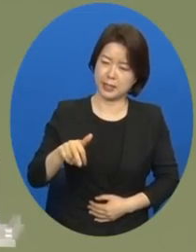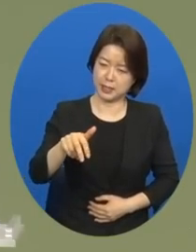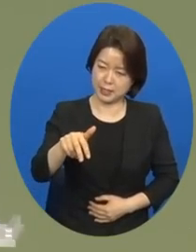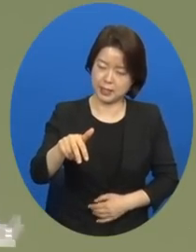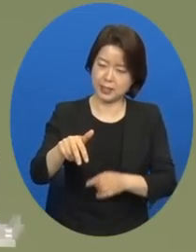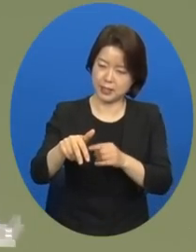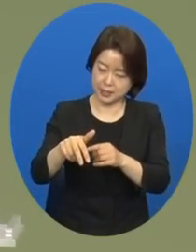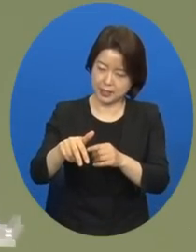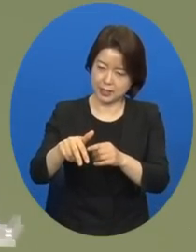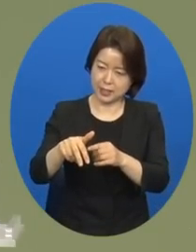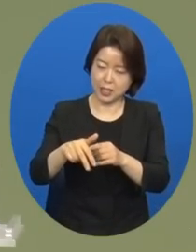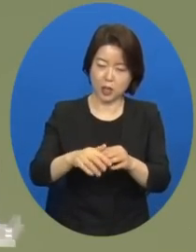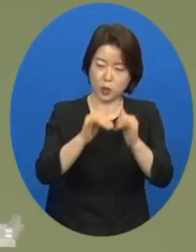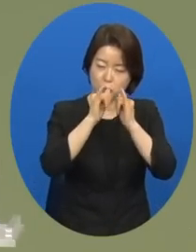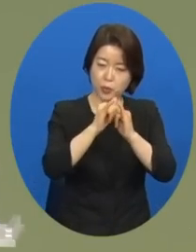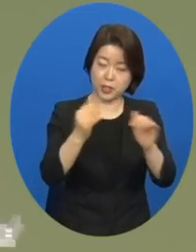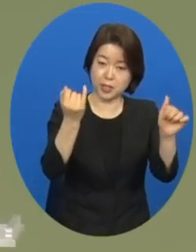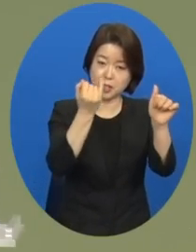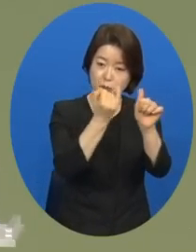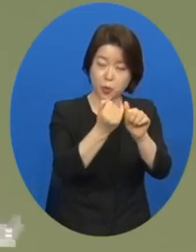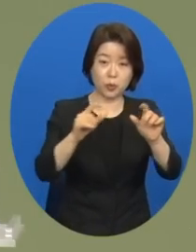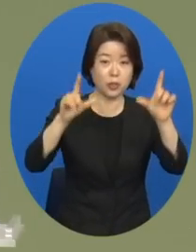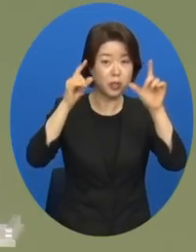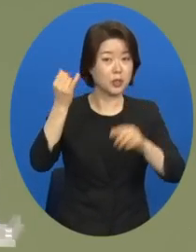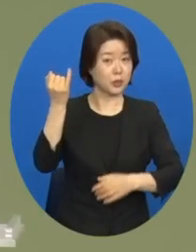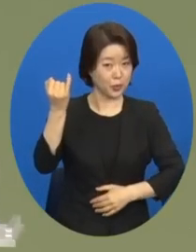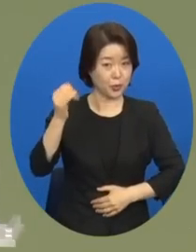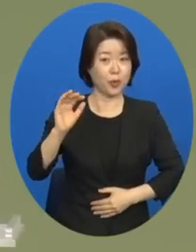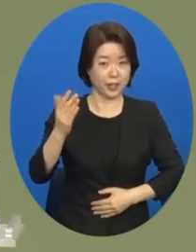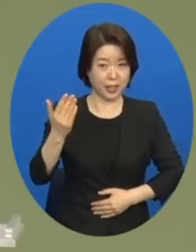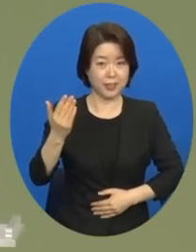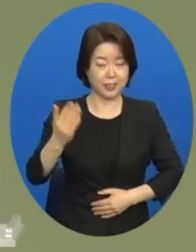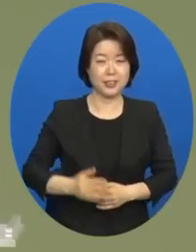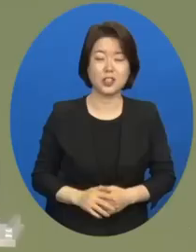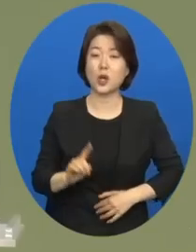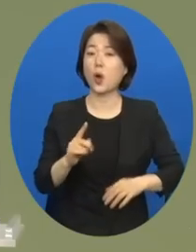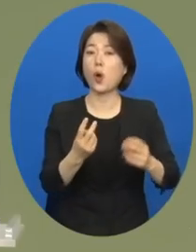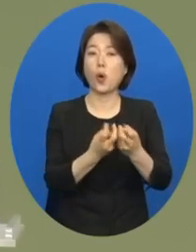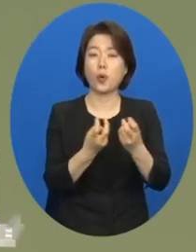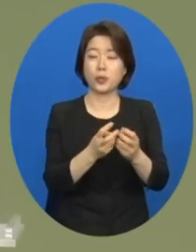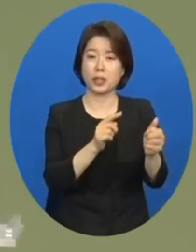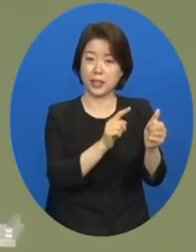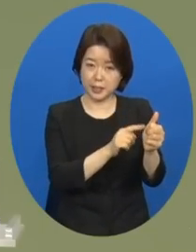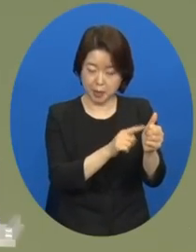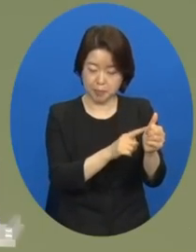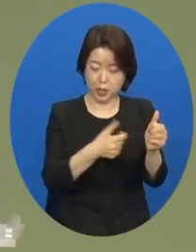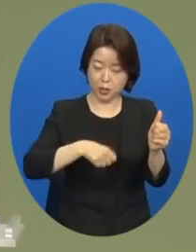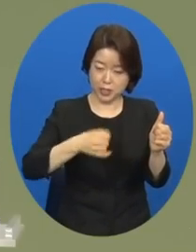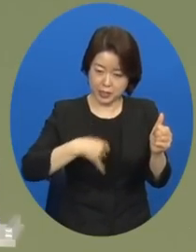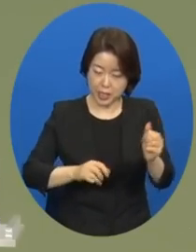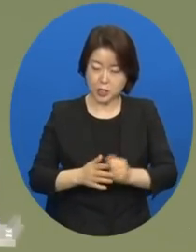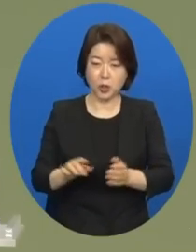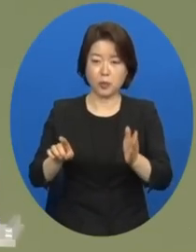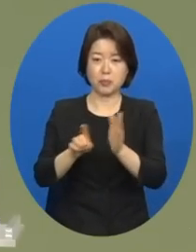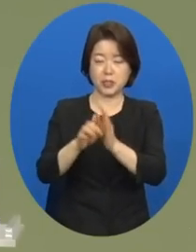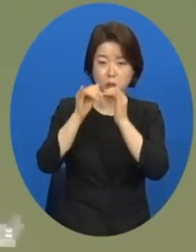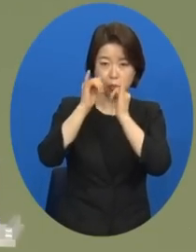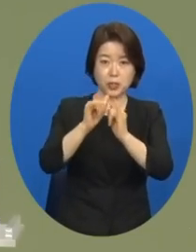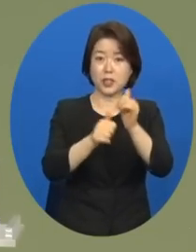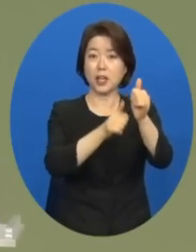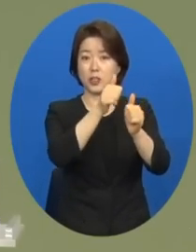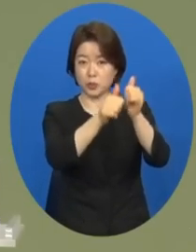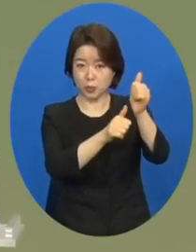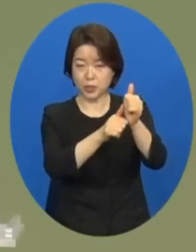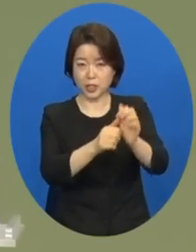위대한 결혼의 주인공이 되었는지 그래서 어떻게 남편과 자녀를 위대한 믿음의 조상으로